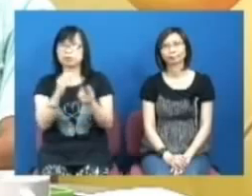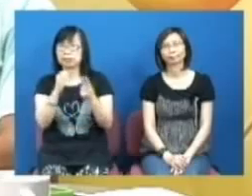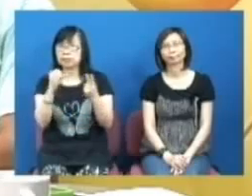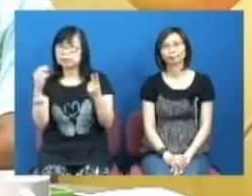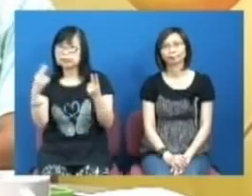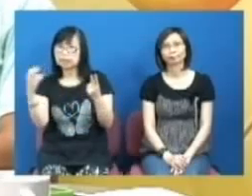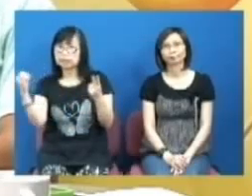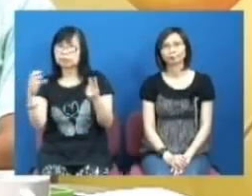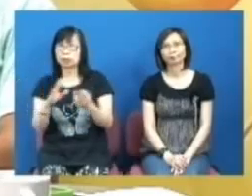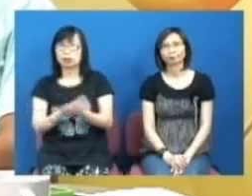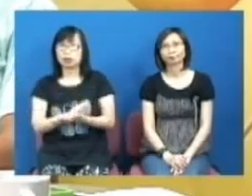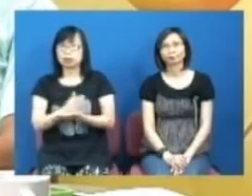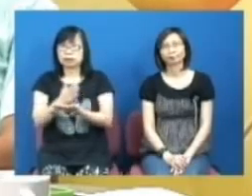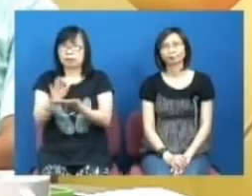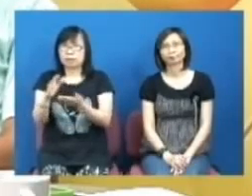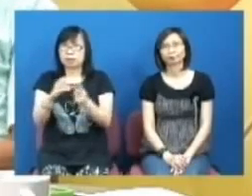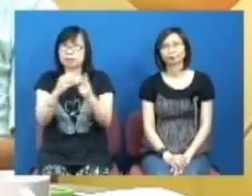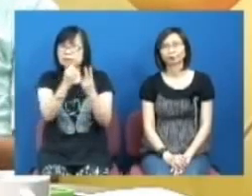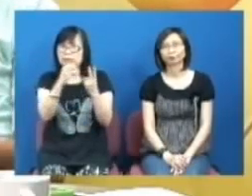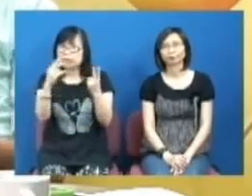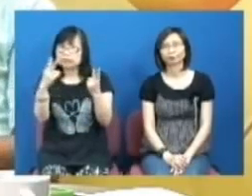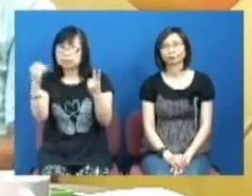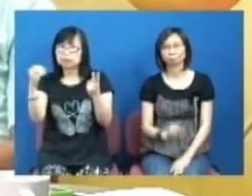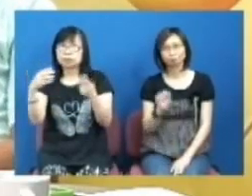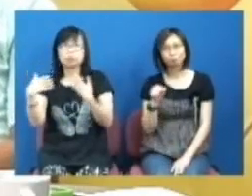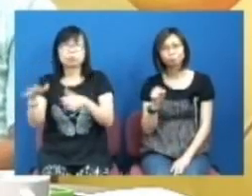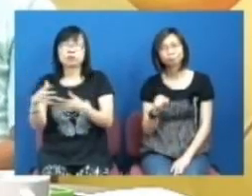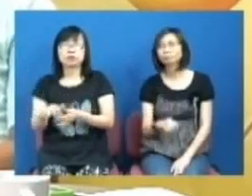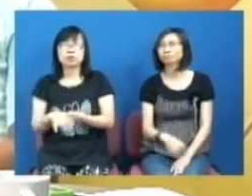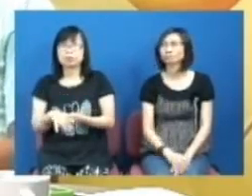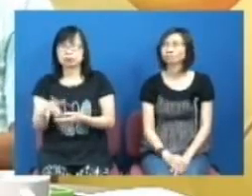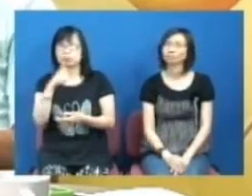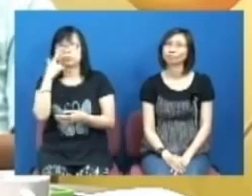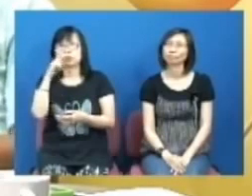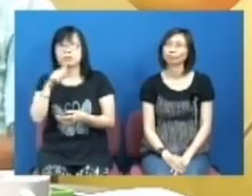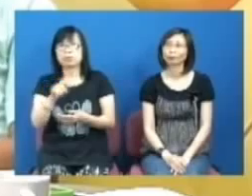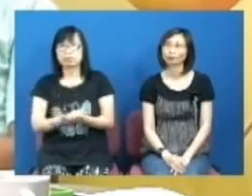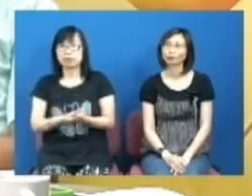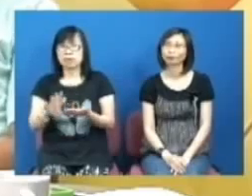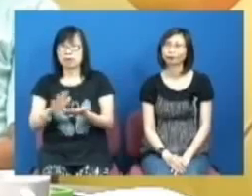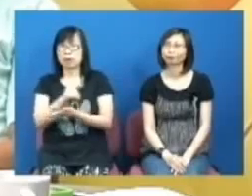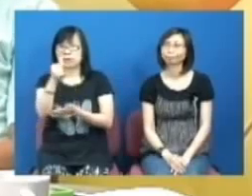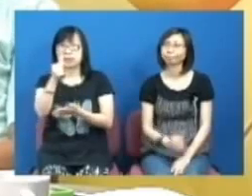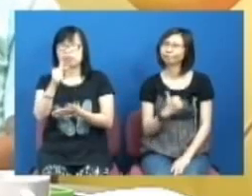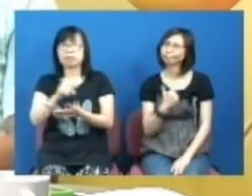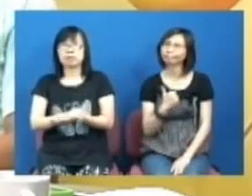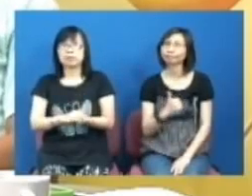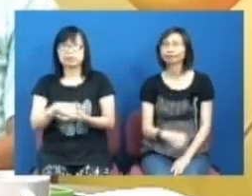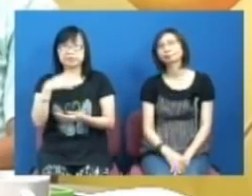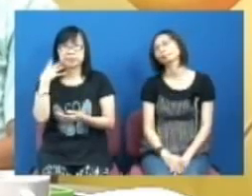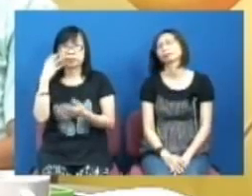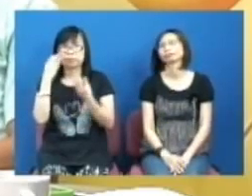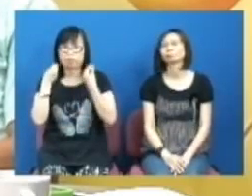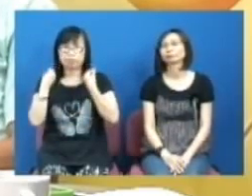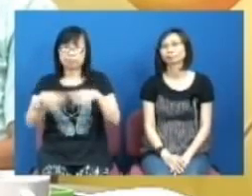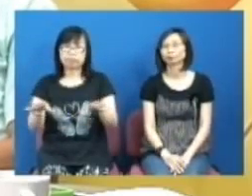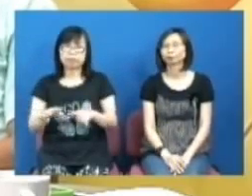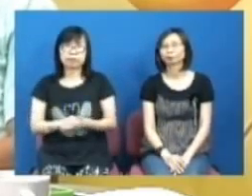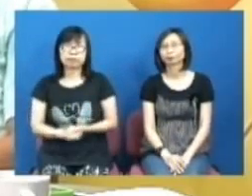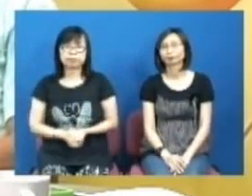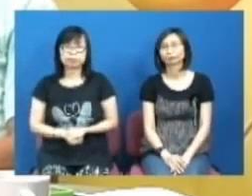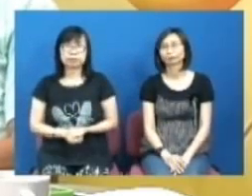人呢都覺得2008年才算，因為那時候才開始有一個新的東西，好些十年就八個了就算了。但是問題就是